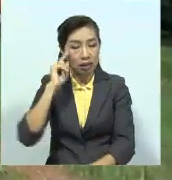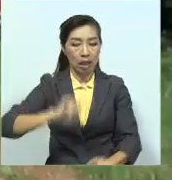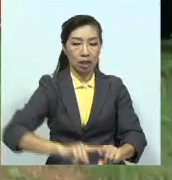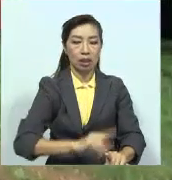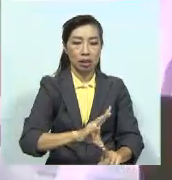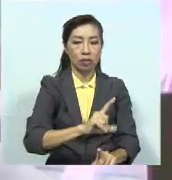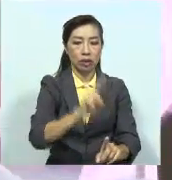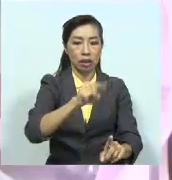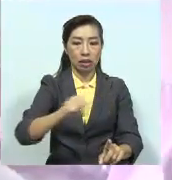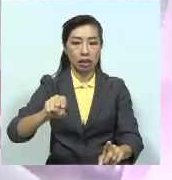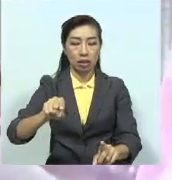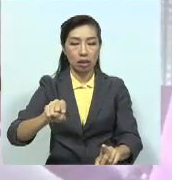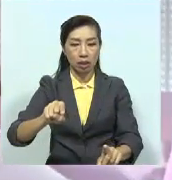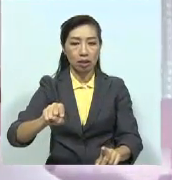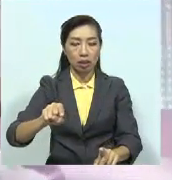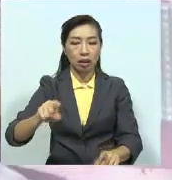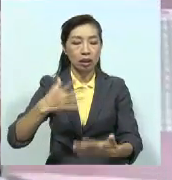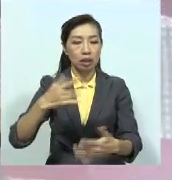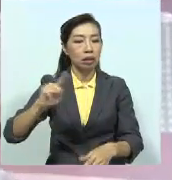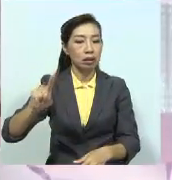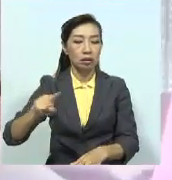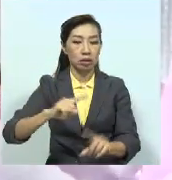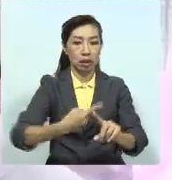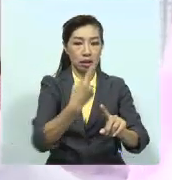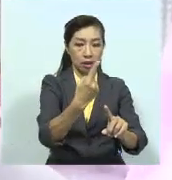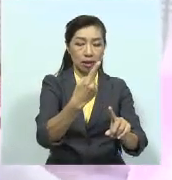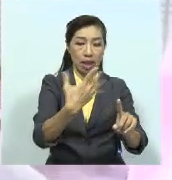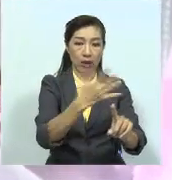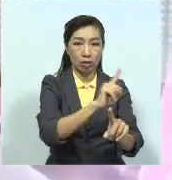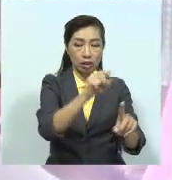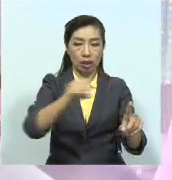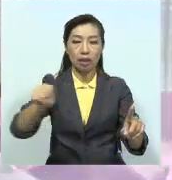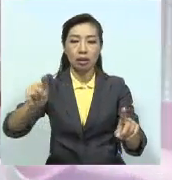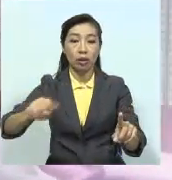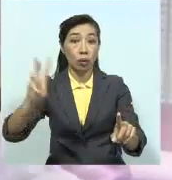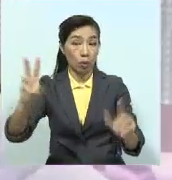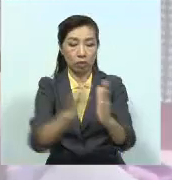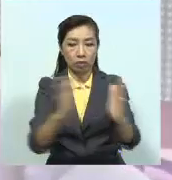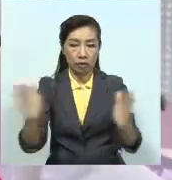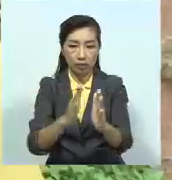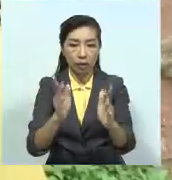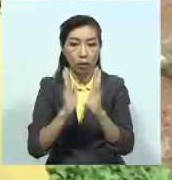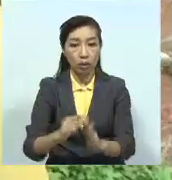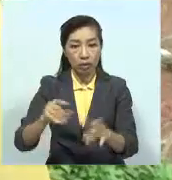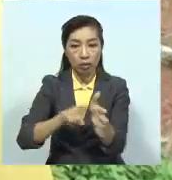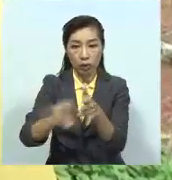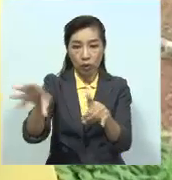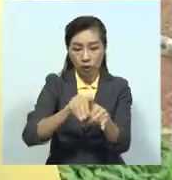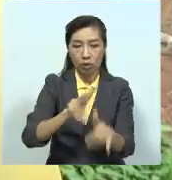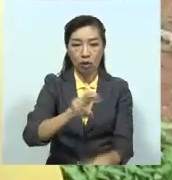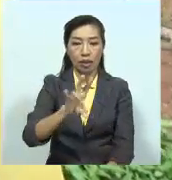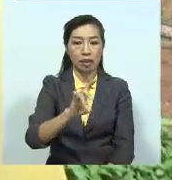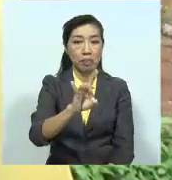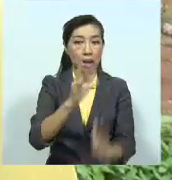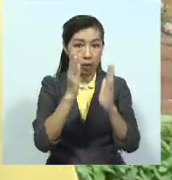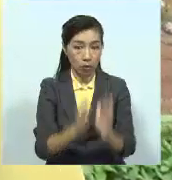ถึง14มิถุนายนที่ผ่านมาจังหวัดสกลนครมีรายงานผู้ป่วยแล้ว278คนส่วนส